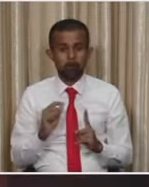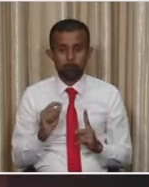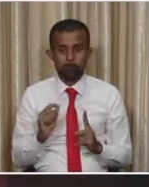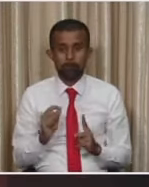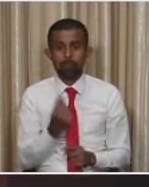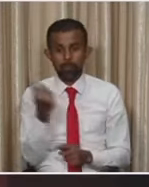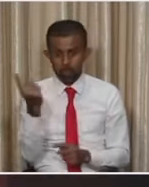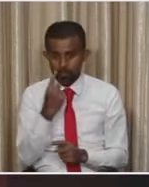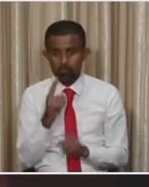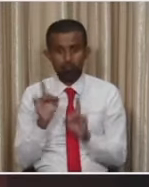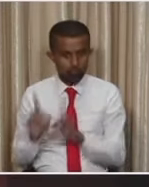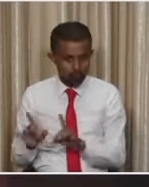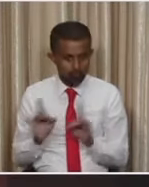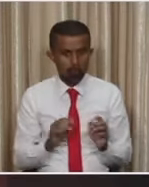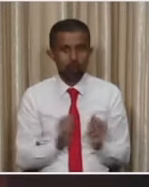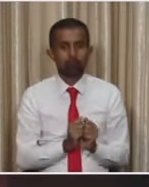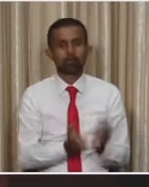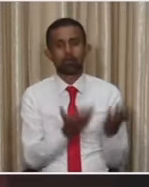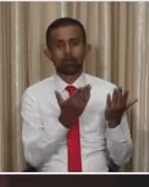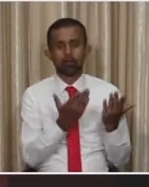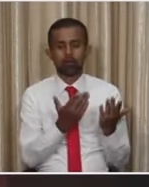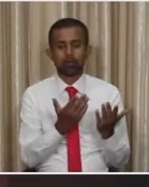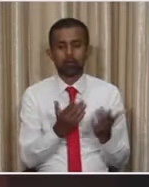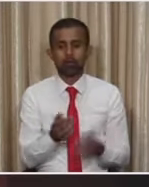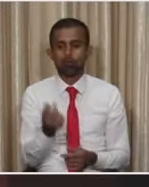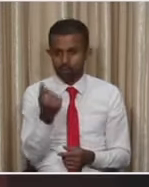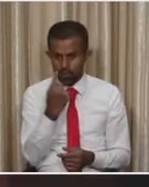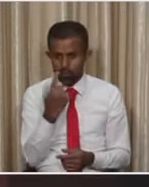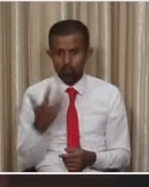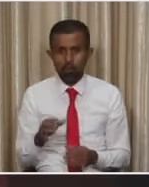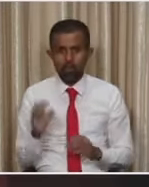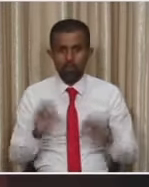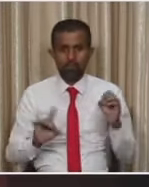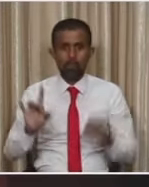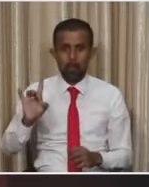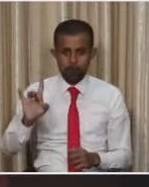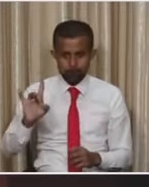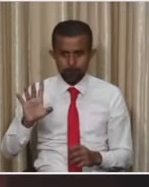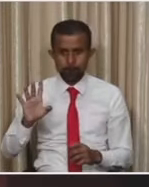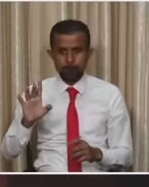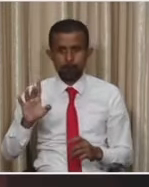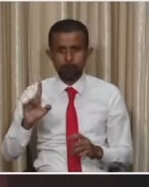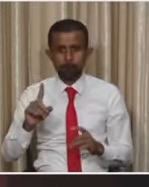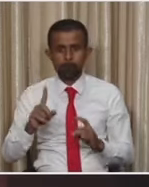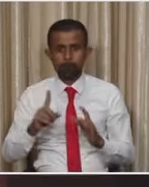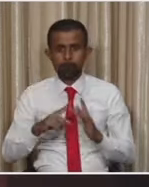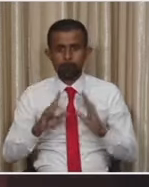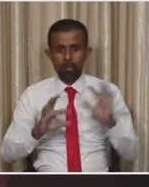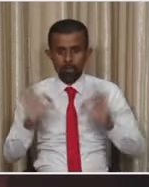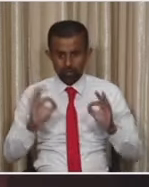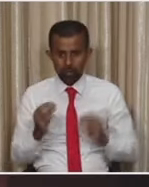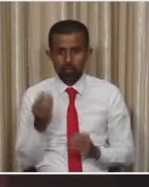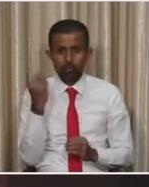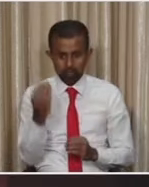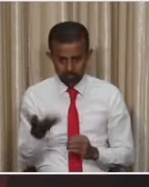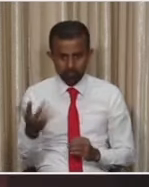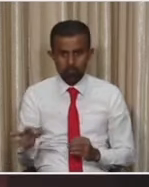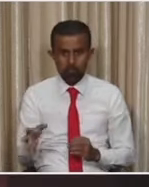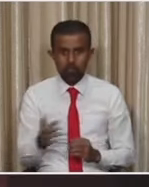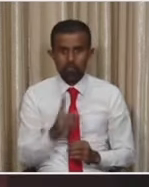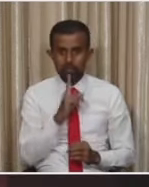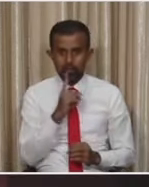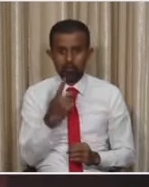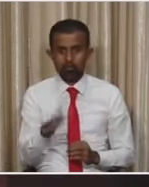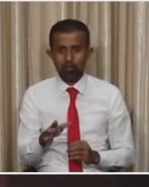කියපු දේ කරන්න. ඒකයි මම යෝජනා කරන්නේ. ඔබතුමන්ලා කිව්වා 15% පොලිය ලබා දෙනවයි කියලා, වැඩිහිටියන්ගේ ඒ